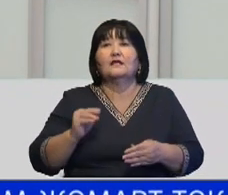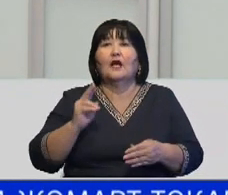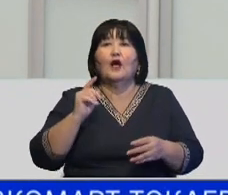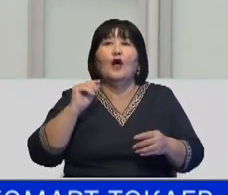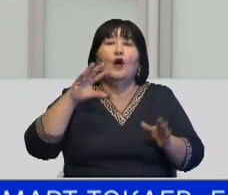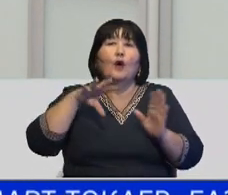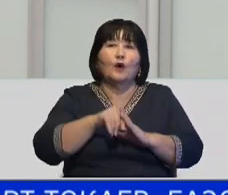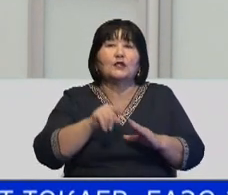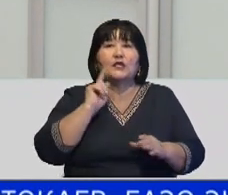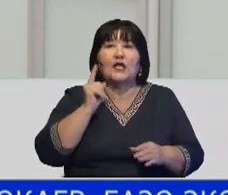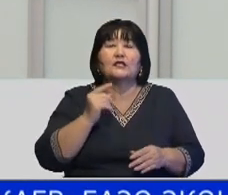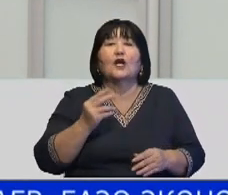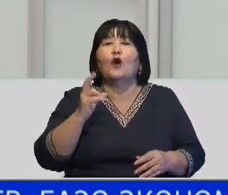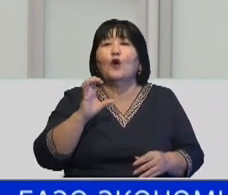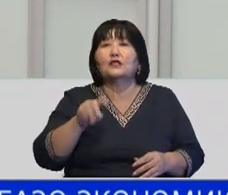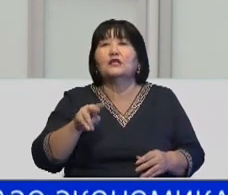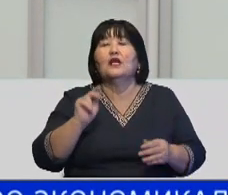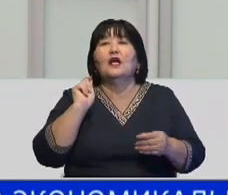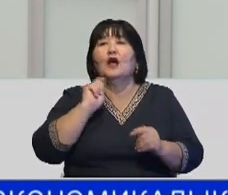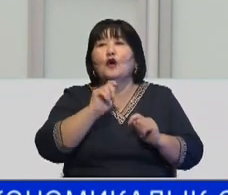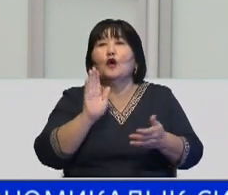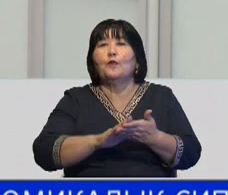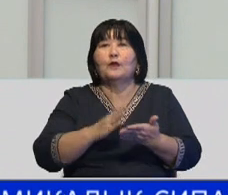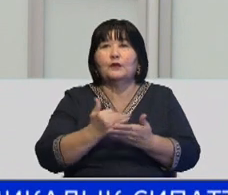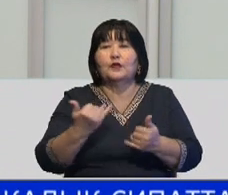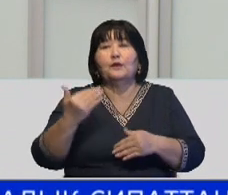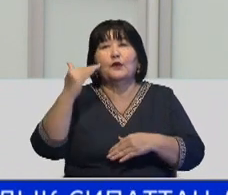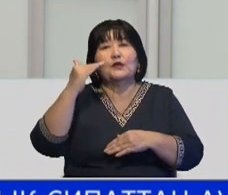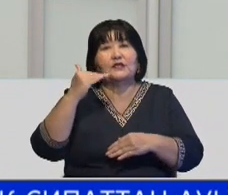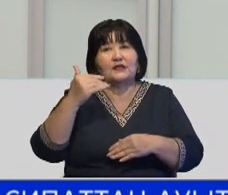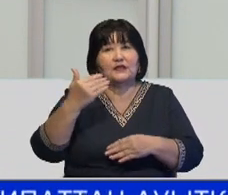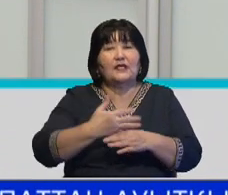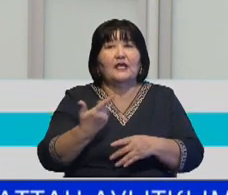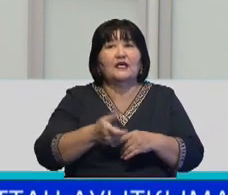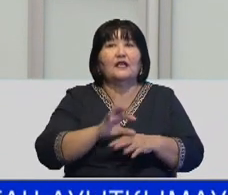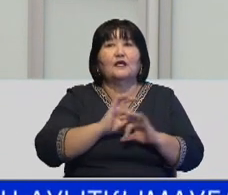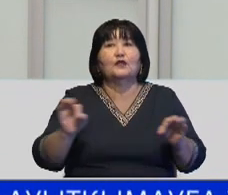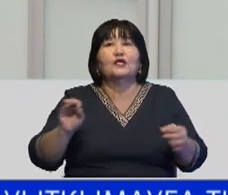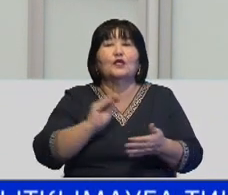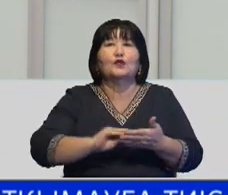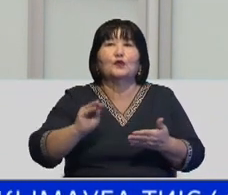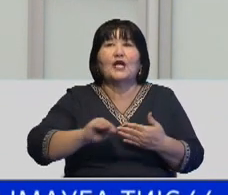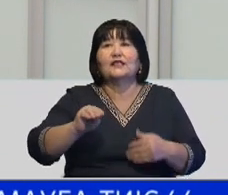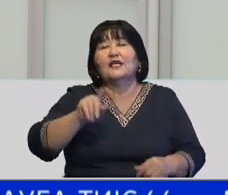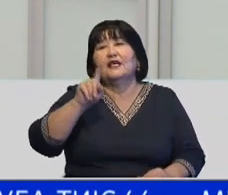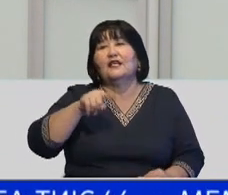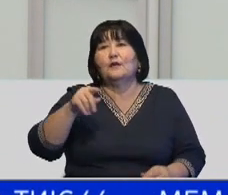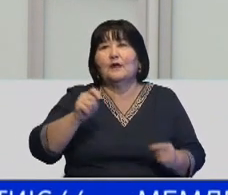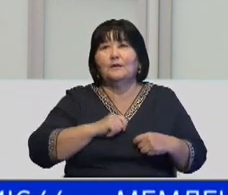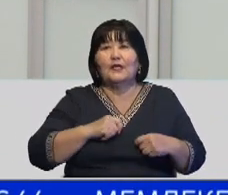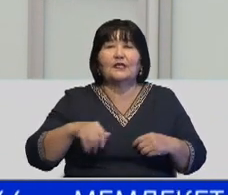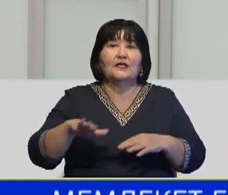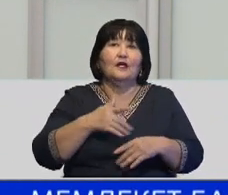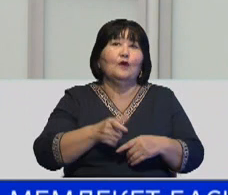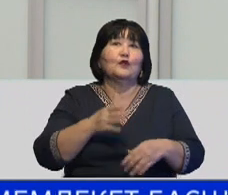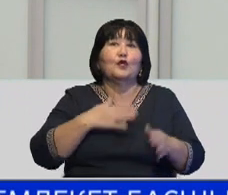орталығының ұйымдастыруымен қосыл премия өтіп жатыр. Бүгінгі кеште маған ең үздік журналист номинациясын беріп таңдау жасаған